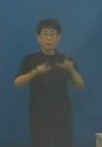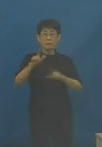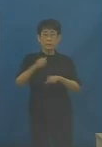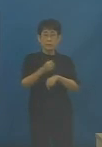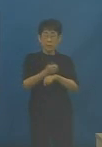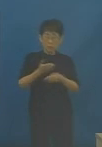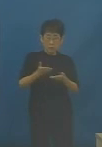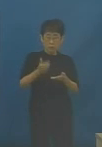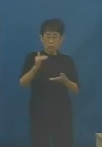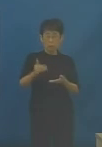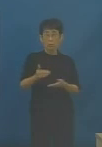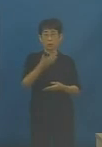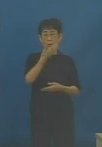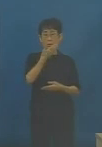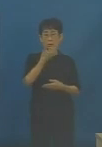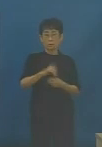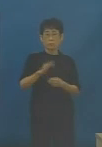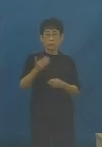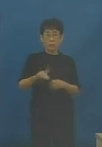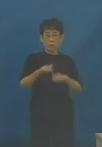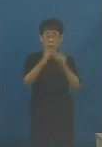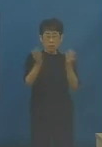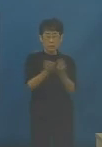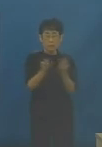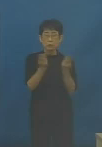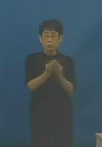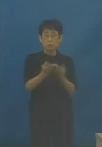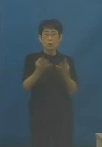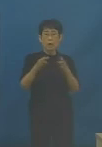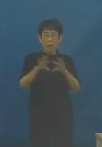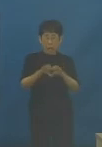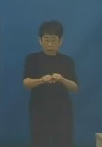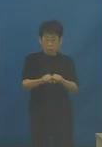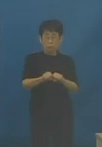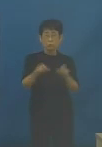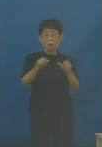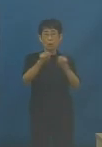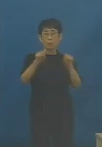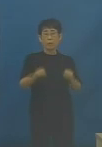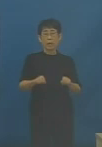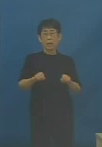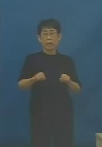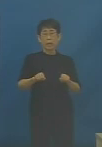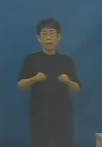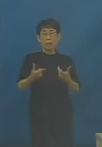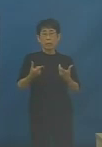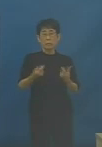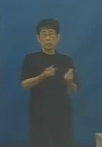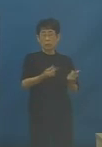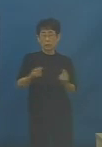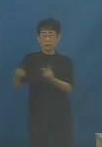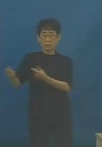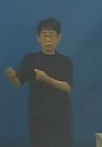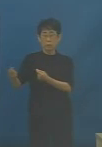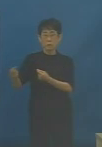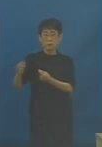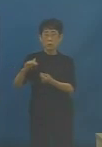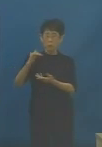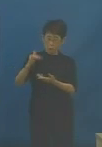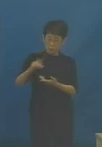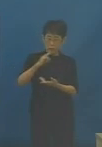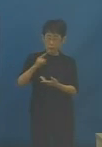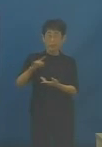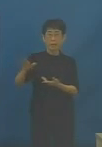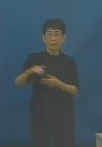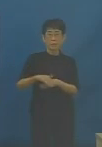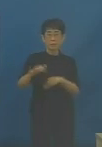。全数把握の足並みの問題よく言われますが、これが全てではありません。正直申し上げて、